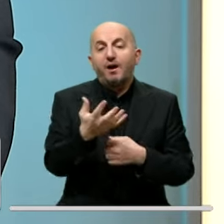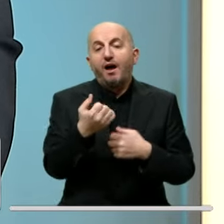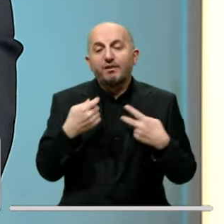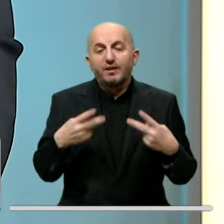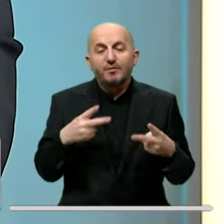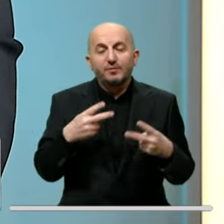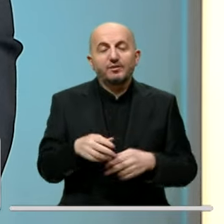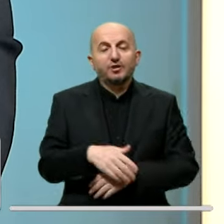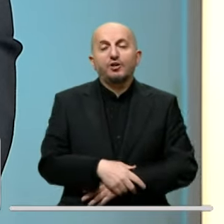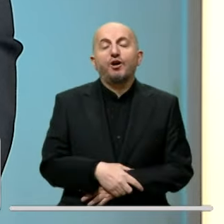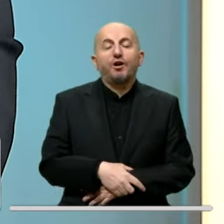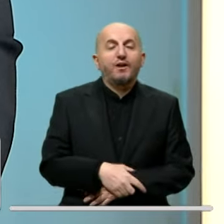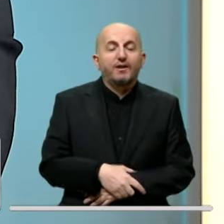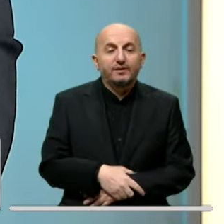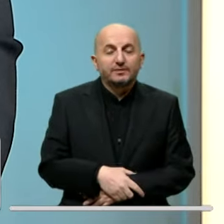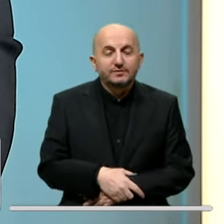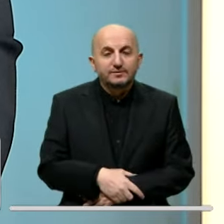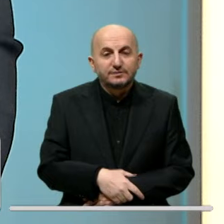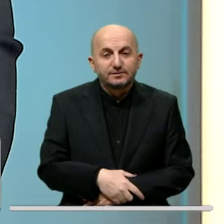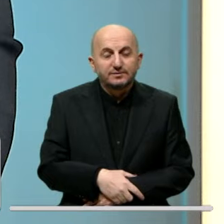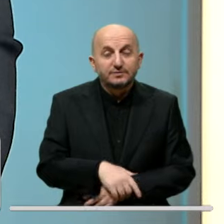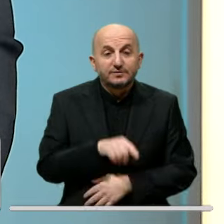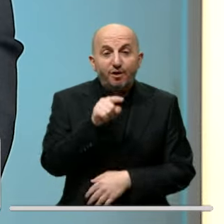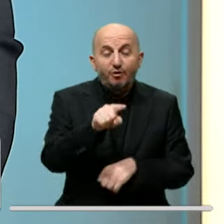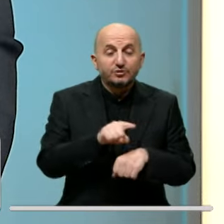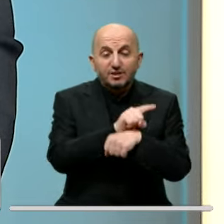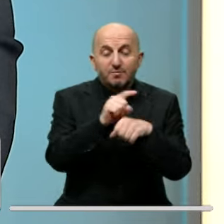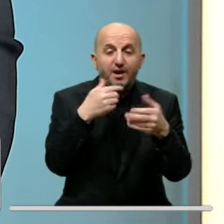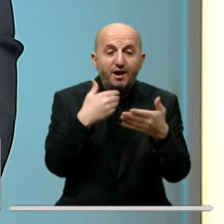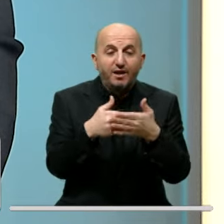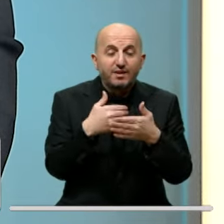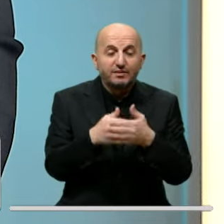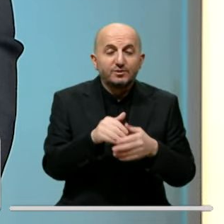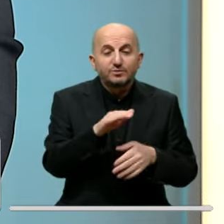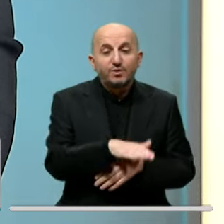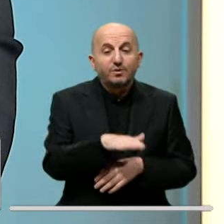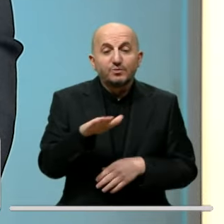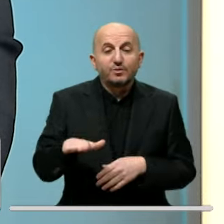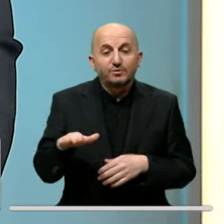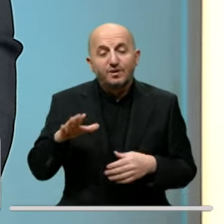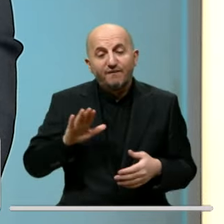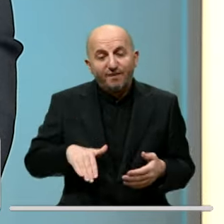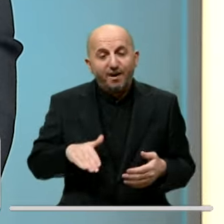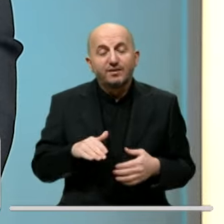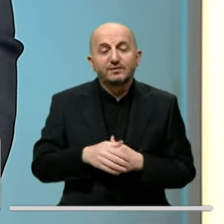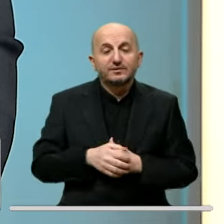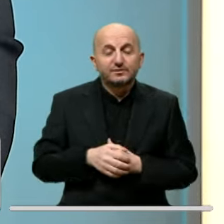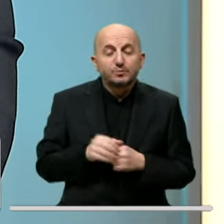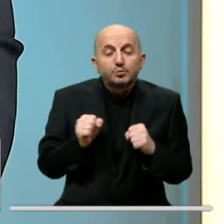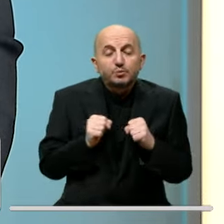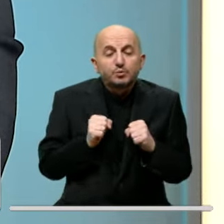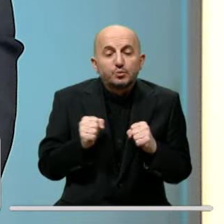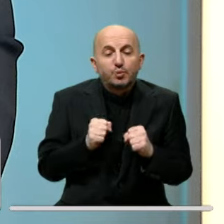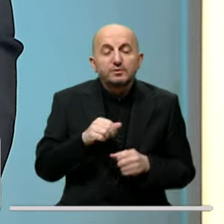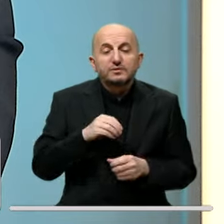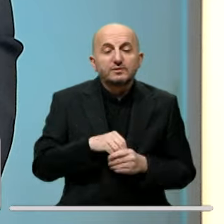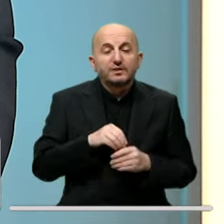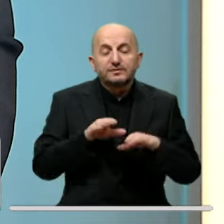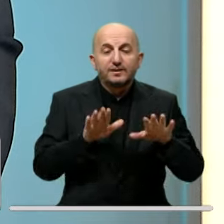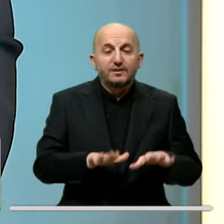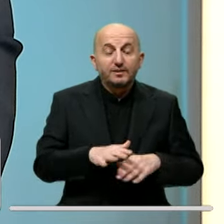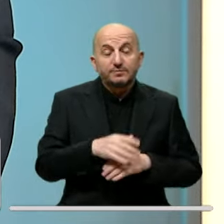toplu bir şekilde bu doğalgazını alabiliyor. Ve o zamana kadar da çoluk çocuğu da var onun. Soğuk içerisinde